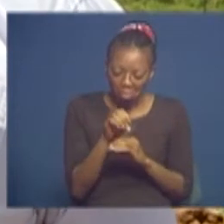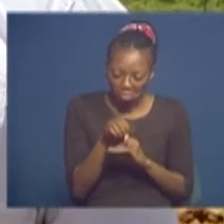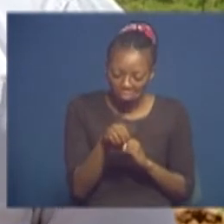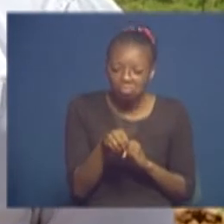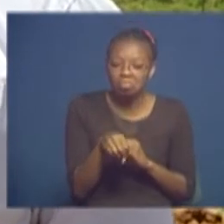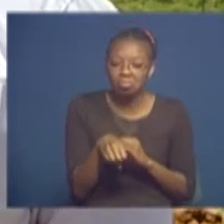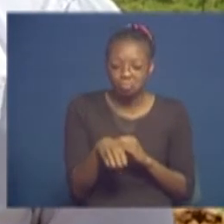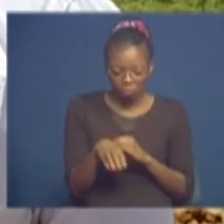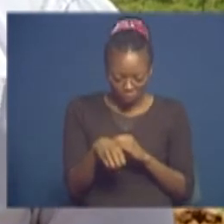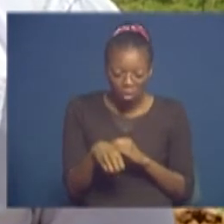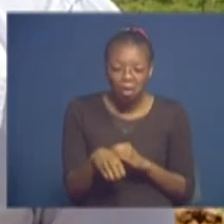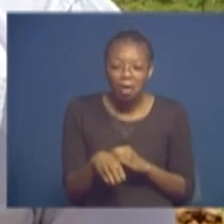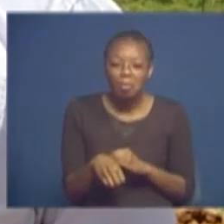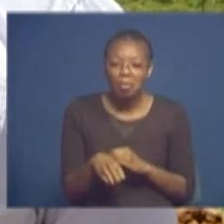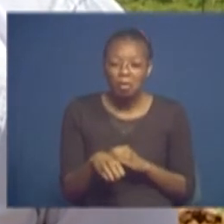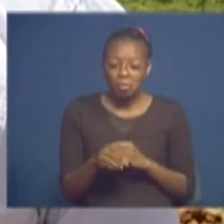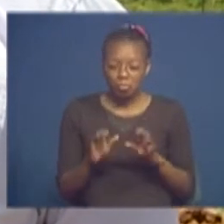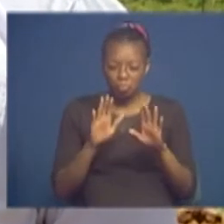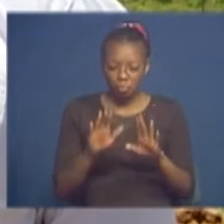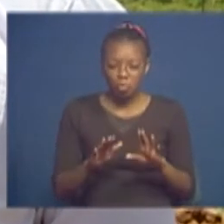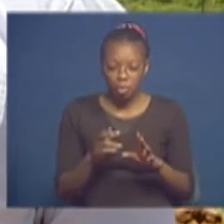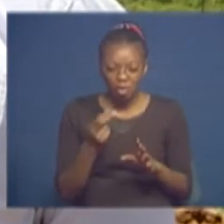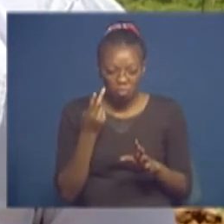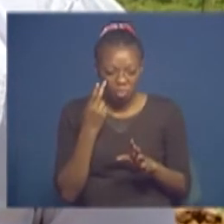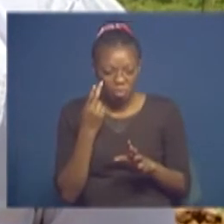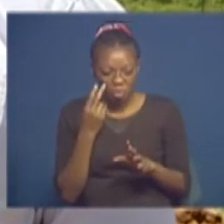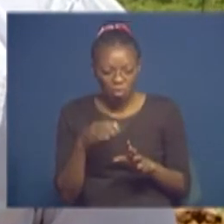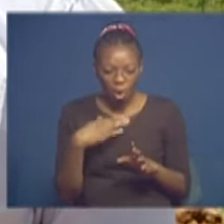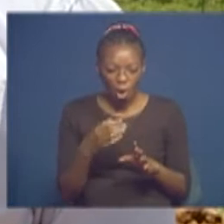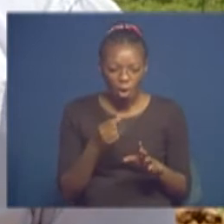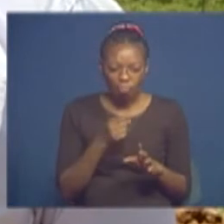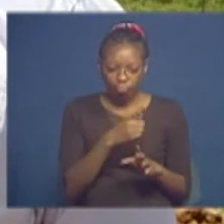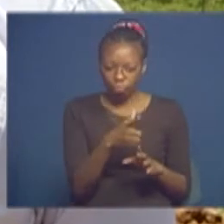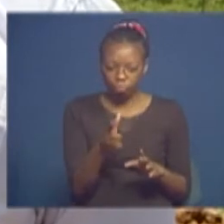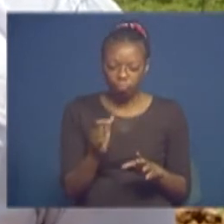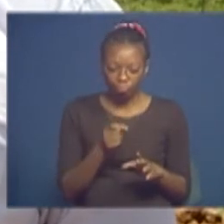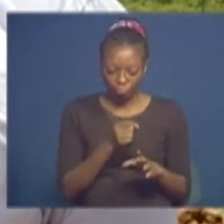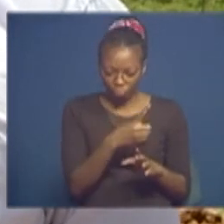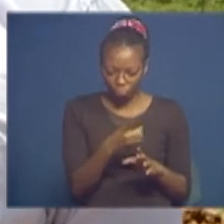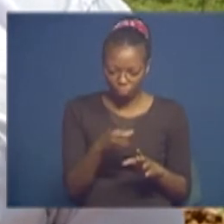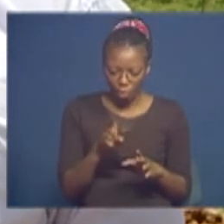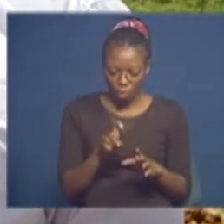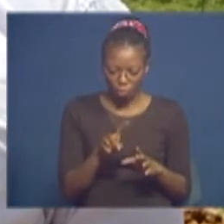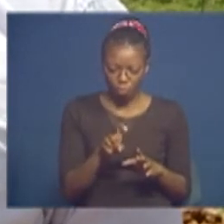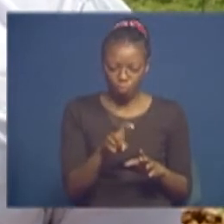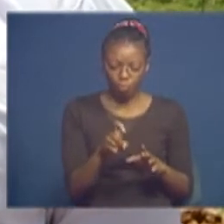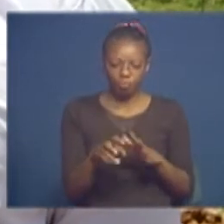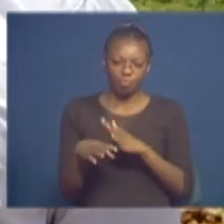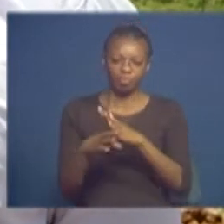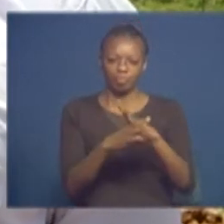cutworms, wakati wa kupanda hizi zinatuletea shida pia. So we must keep watering